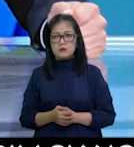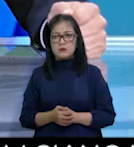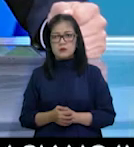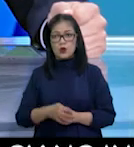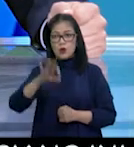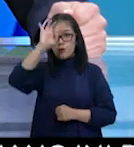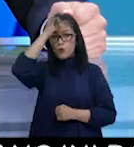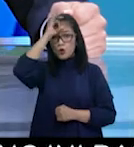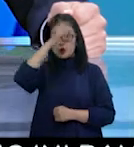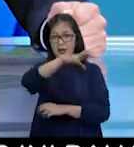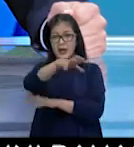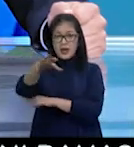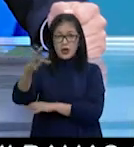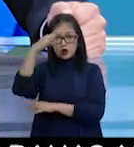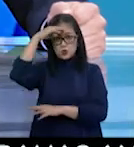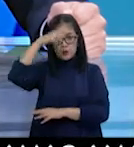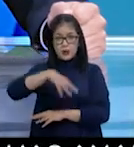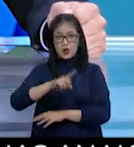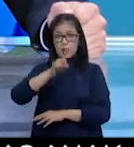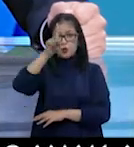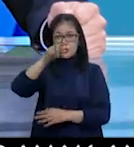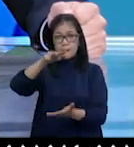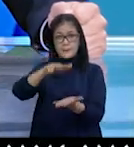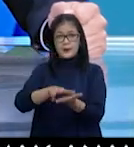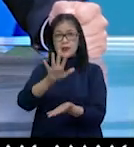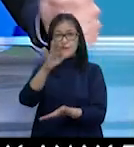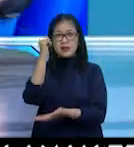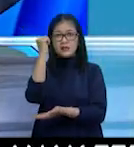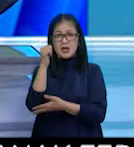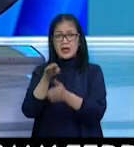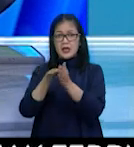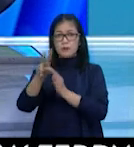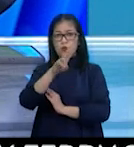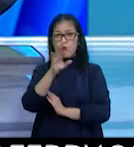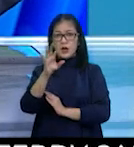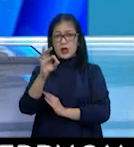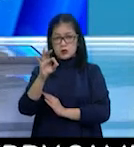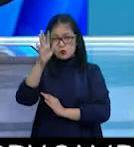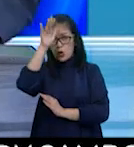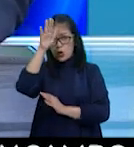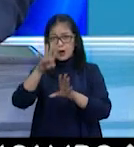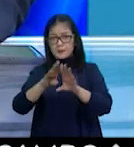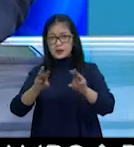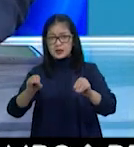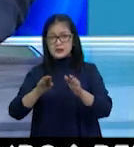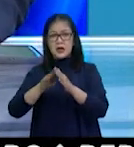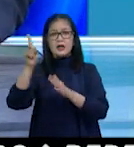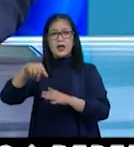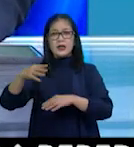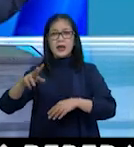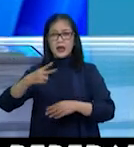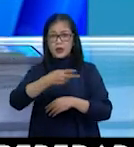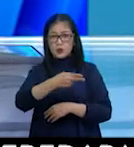Polda Sumatera Utara menetapkan 5 tersangka pengiriman 200 lebih pekerja migran Indonesia ke negara Kamboja.